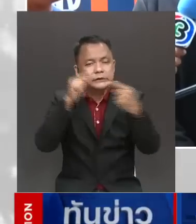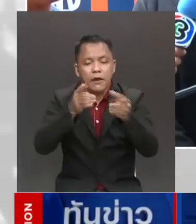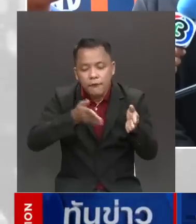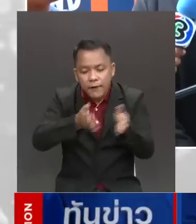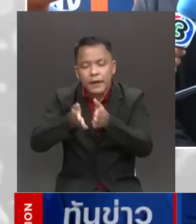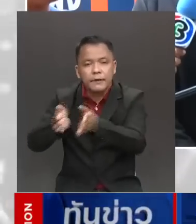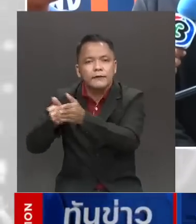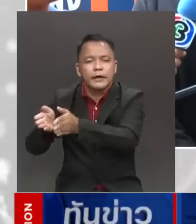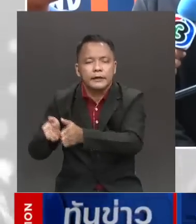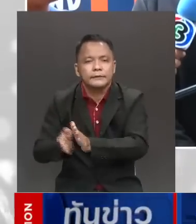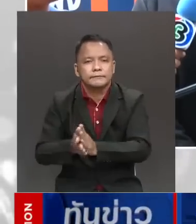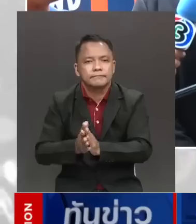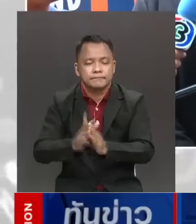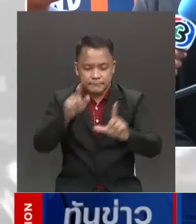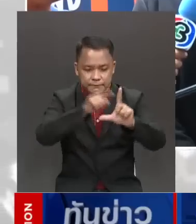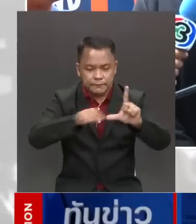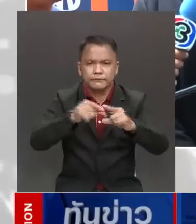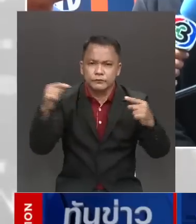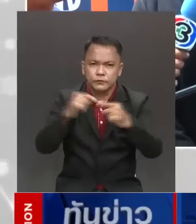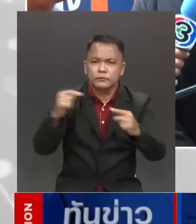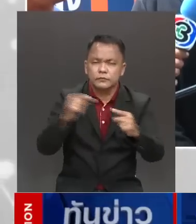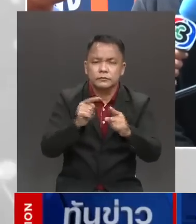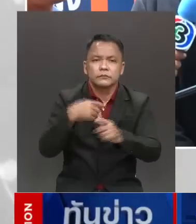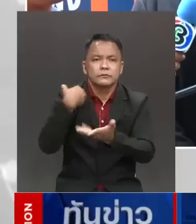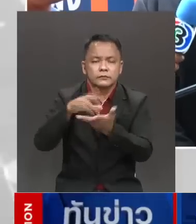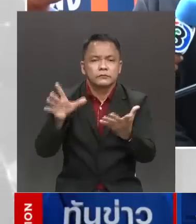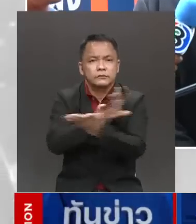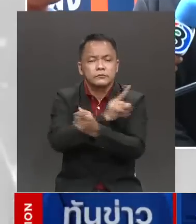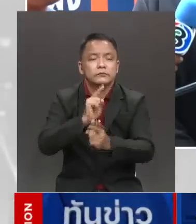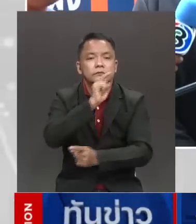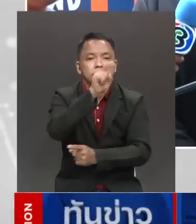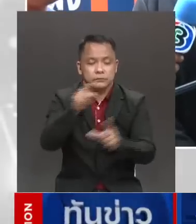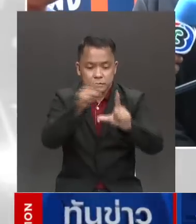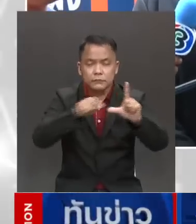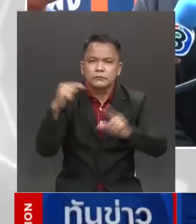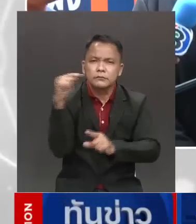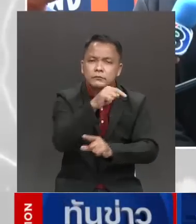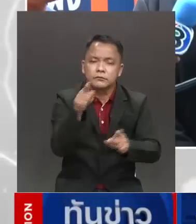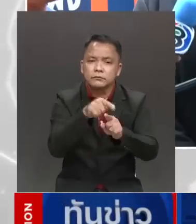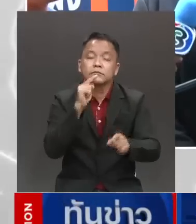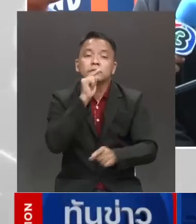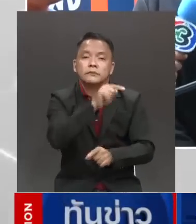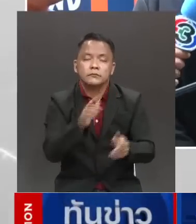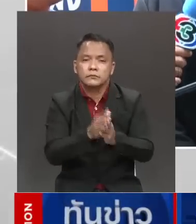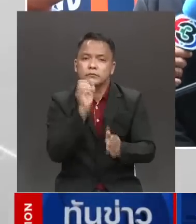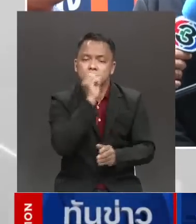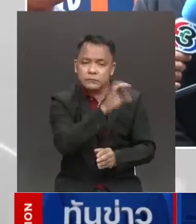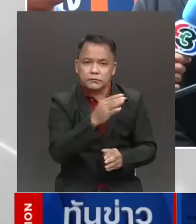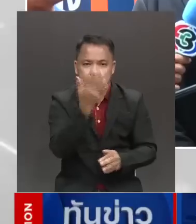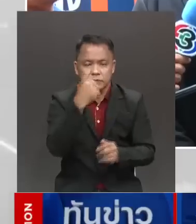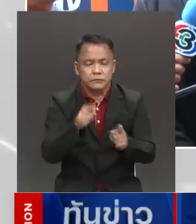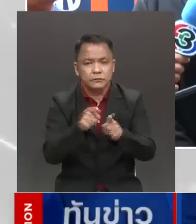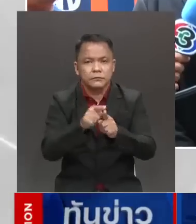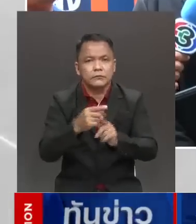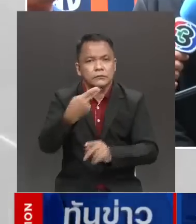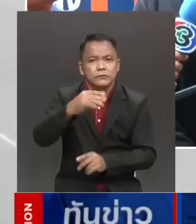ายอยู่ค่ะ ซึ่งก้าวไกลเองที่โดนประเด็นนี้เนี่ยกระแสสังคมที่ถามไปยังก้าวไกลคือเขาถามส่งสัญญาณไปว่าทีกรณี